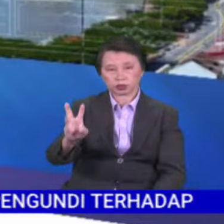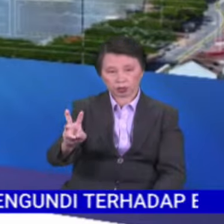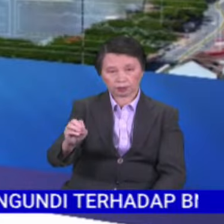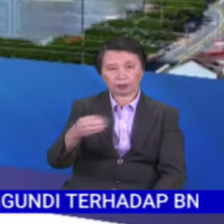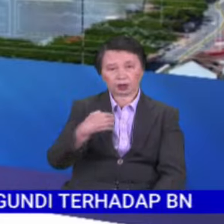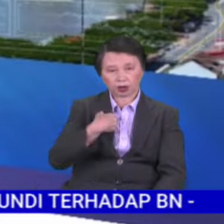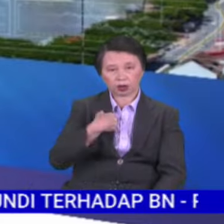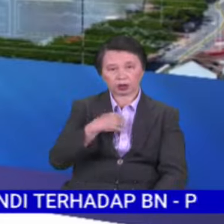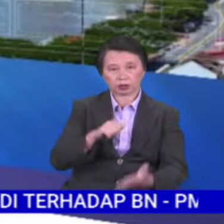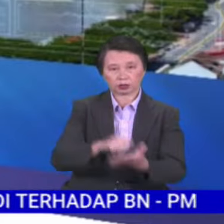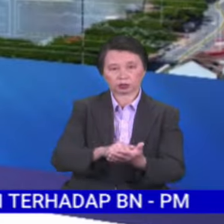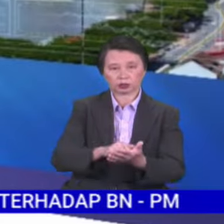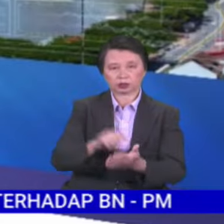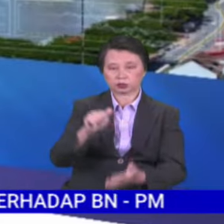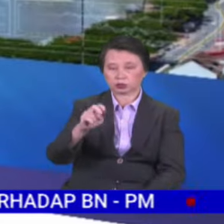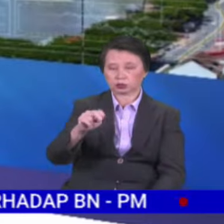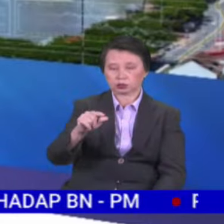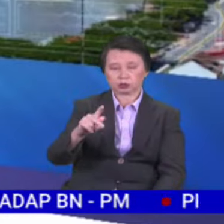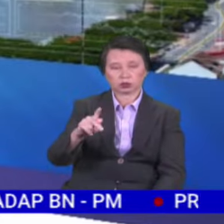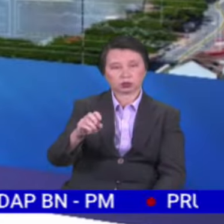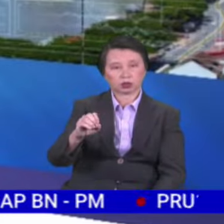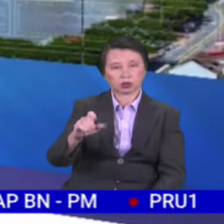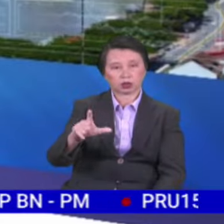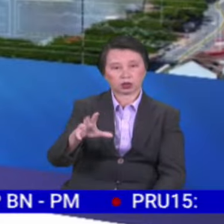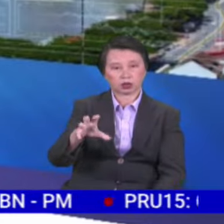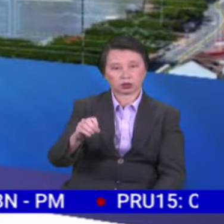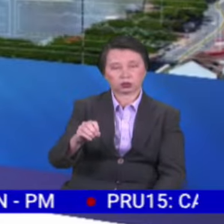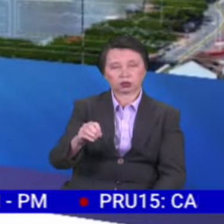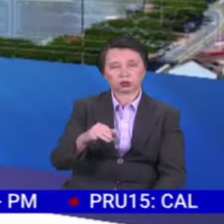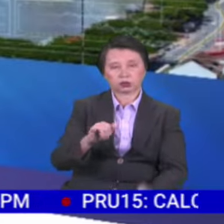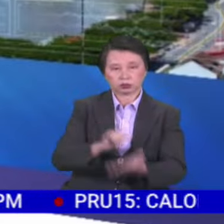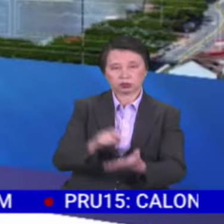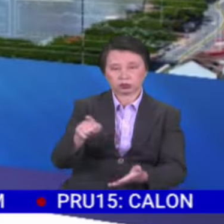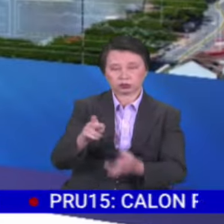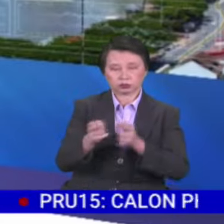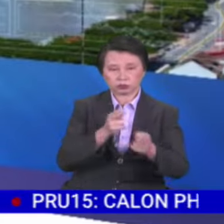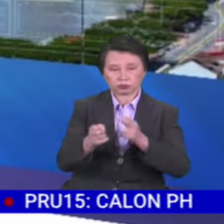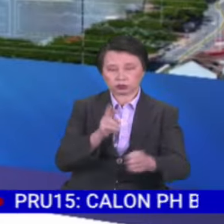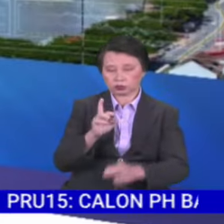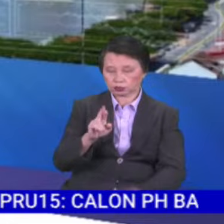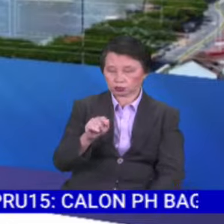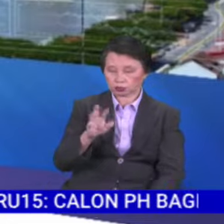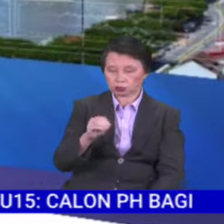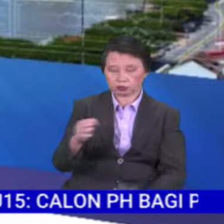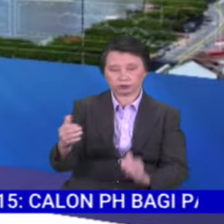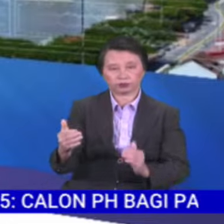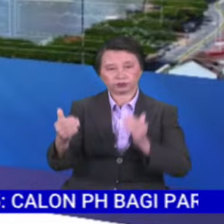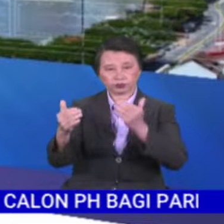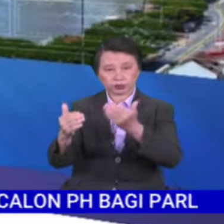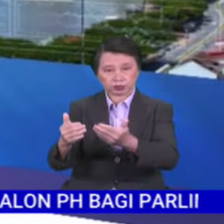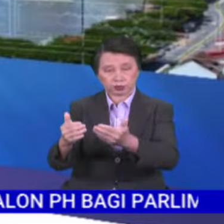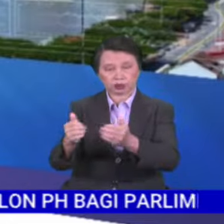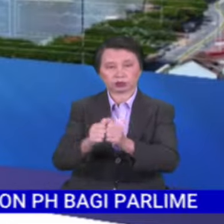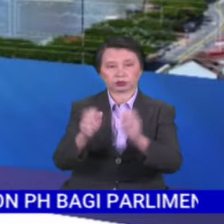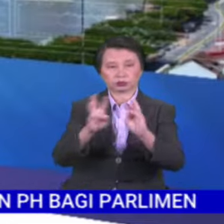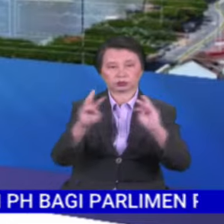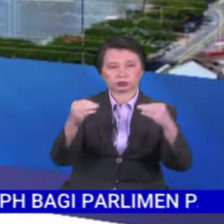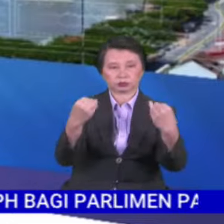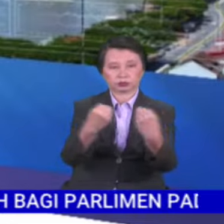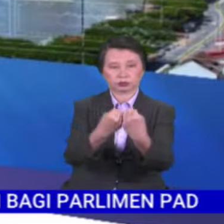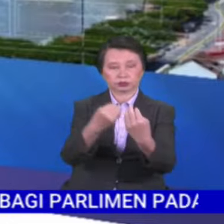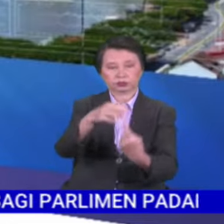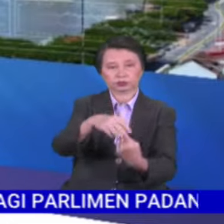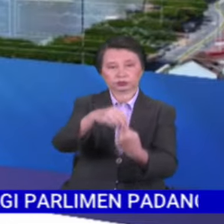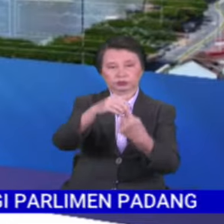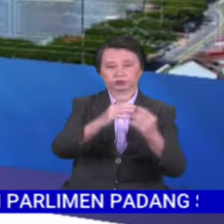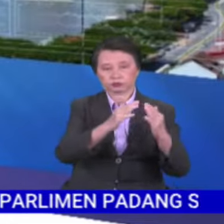Rumah Panjang Viki Angkalom, Jalan Tatau Bintulu adalah salah satu usaha RTM mendekatkan diri dengan masyarakat,